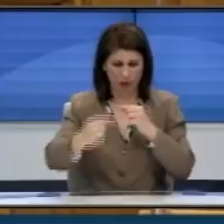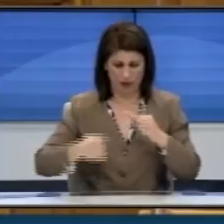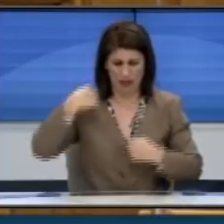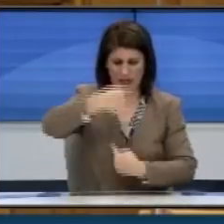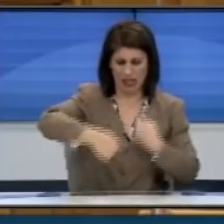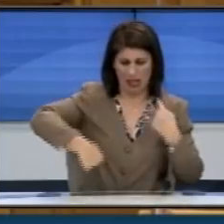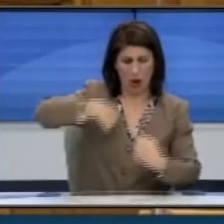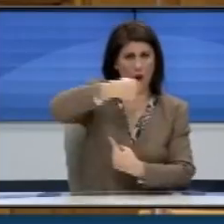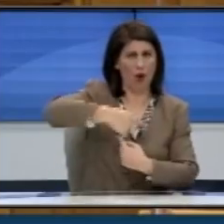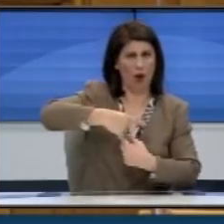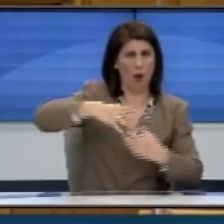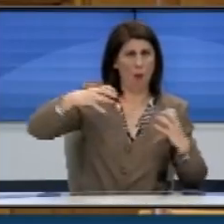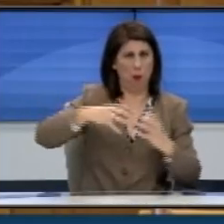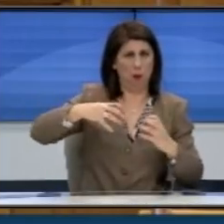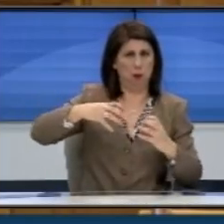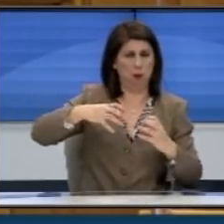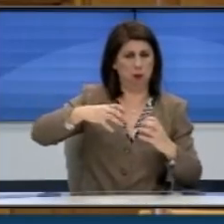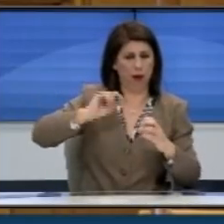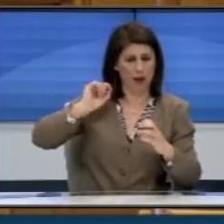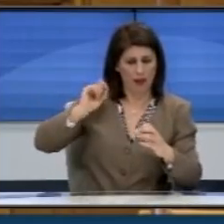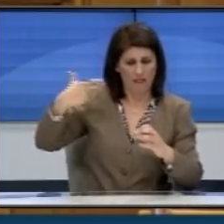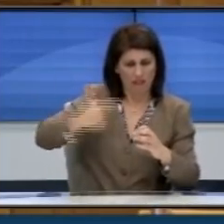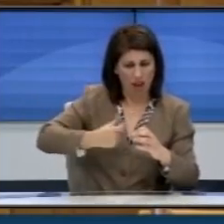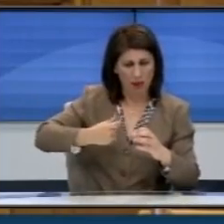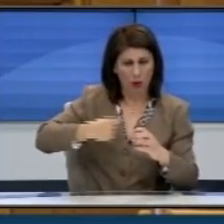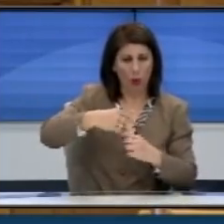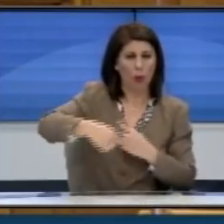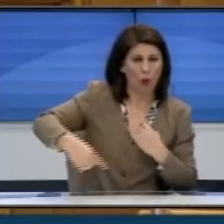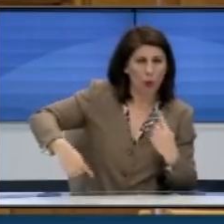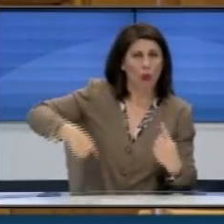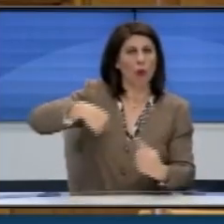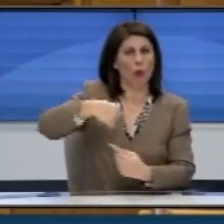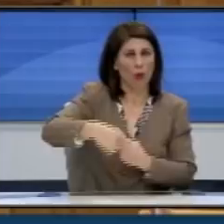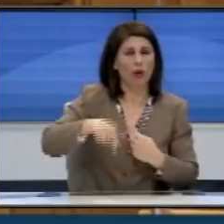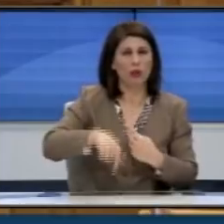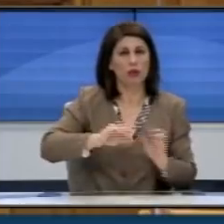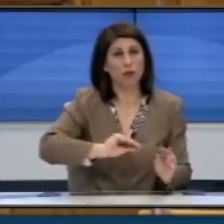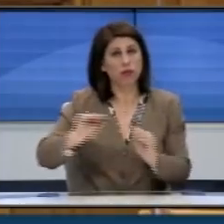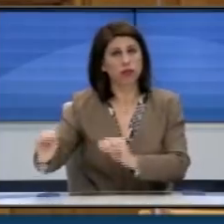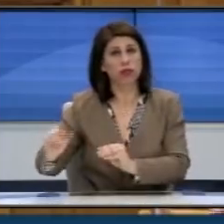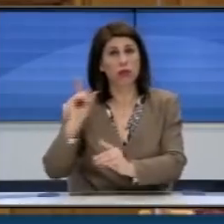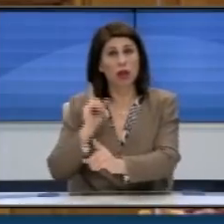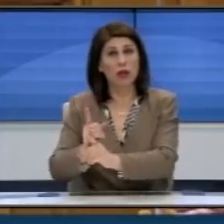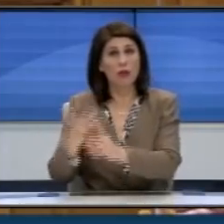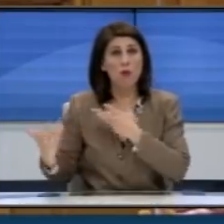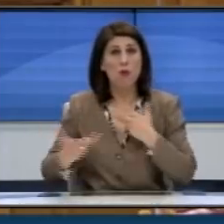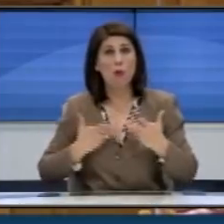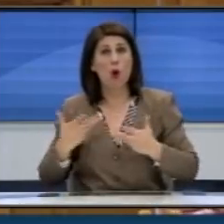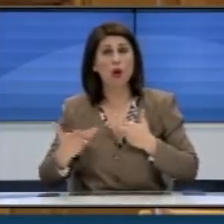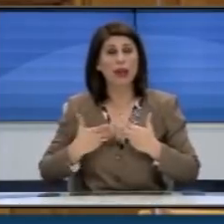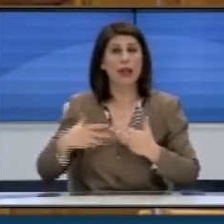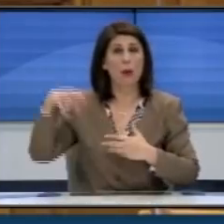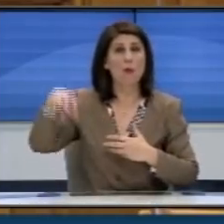πλέον δεν εφημερεύει, παραπέμπονται στην αντίστοιχη σύγχρονη μονάδα θρομβόλησης του